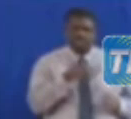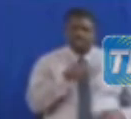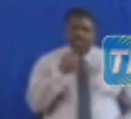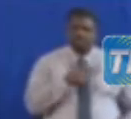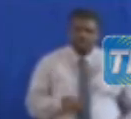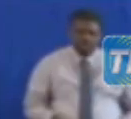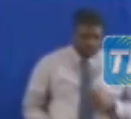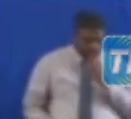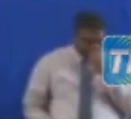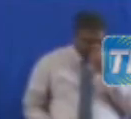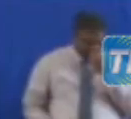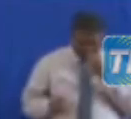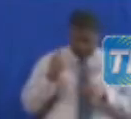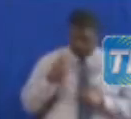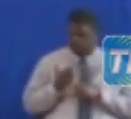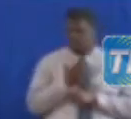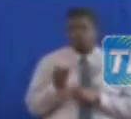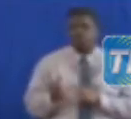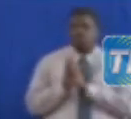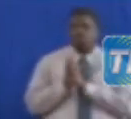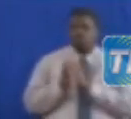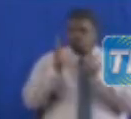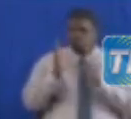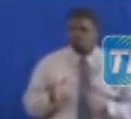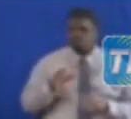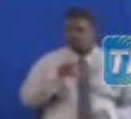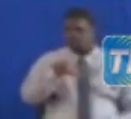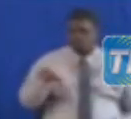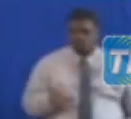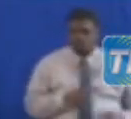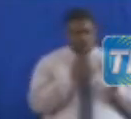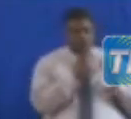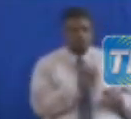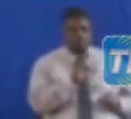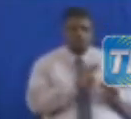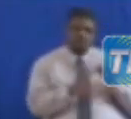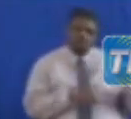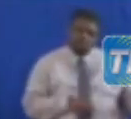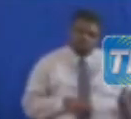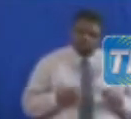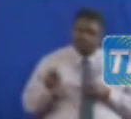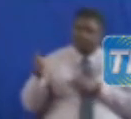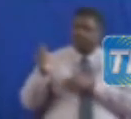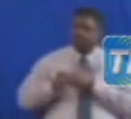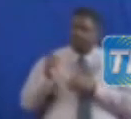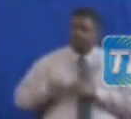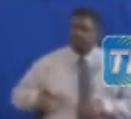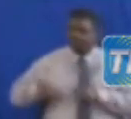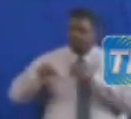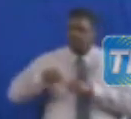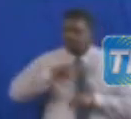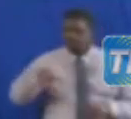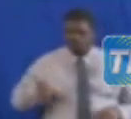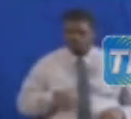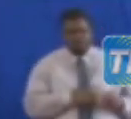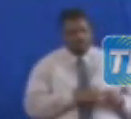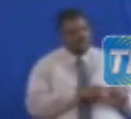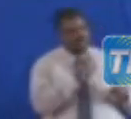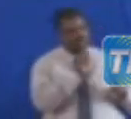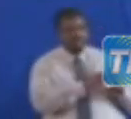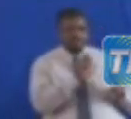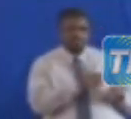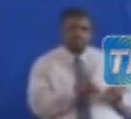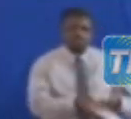Temisemi, na ninawashukuru kwa mara nyingine tena waheshimiwa wakuu wa mikoa, wakuu wa wilaya, makatibu tawala wa mikoa, makatibu